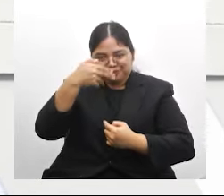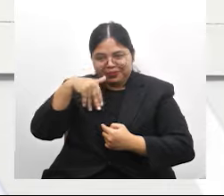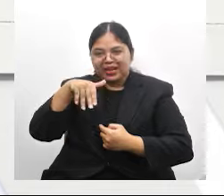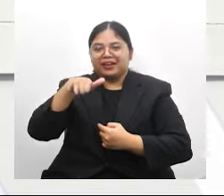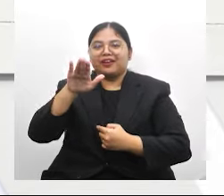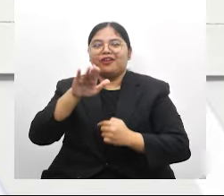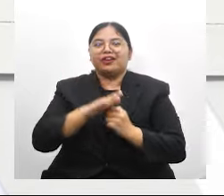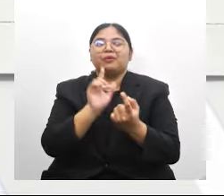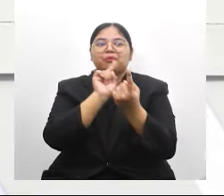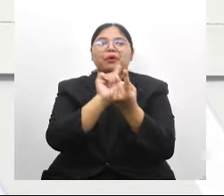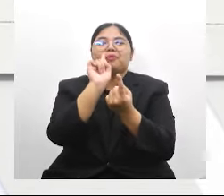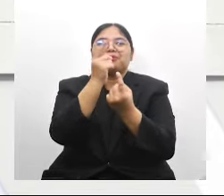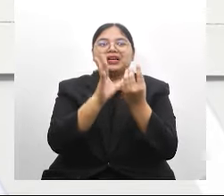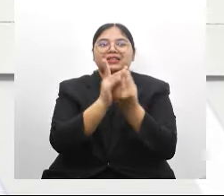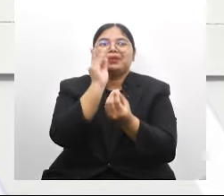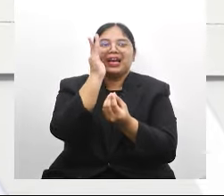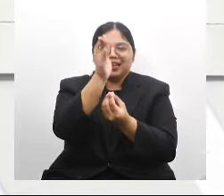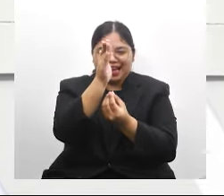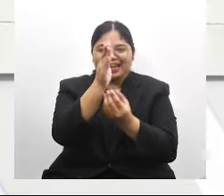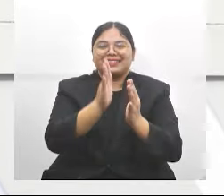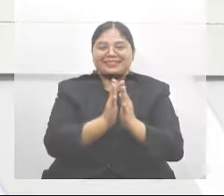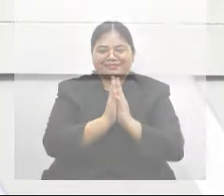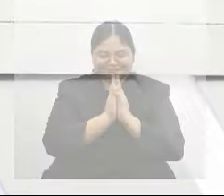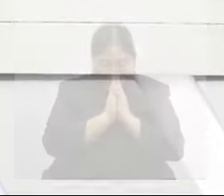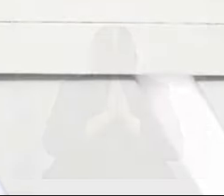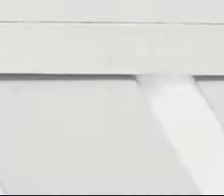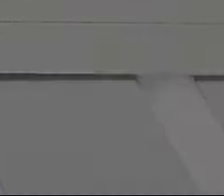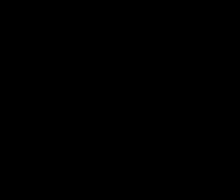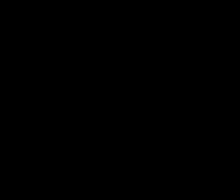ก่อนแล้วพบกันใหม่สัปดาห์หน้าสวัสดีครับ